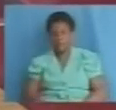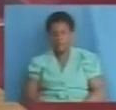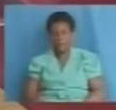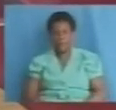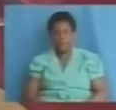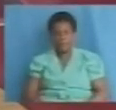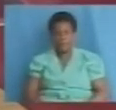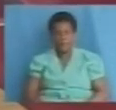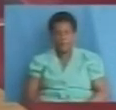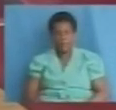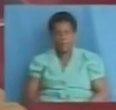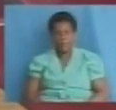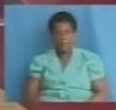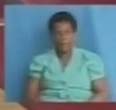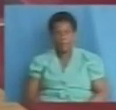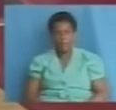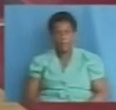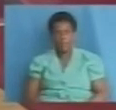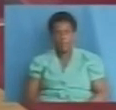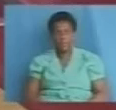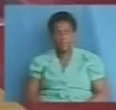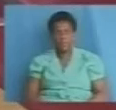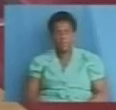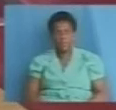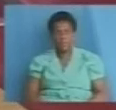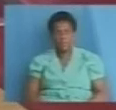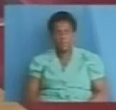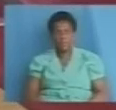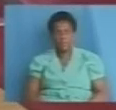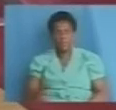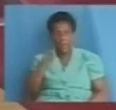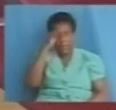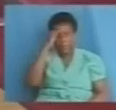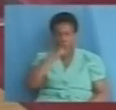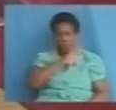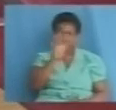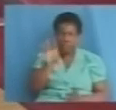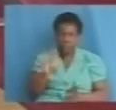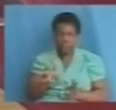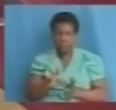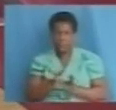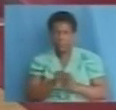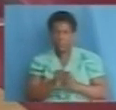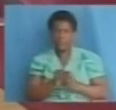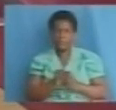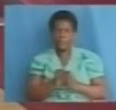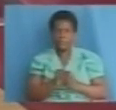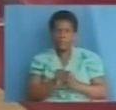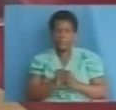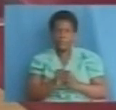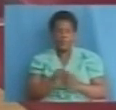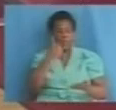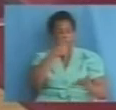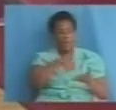orod esh kwenye kwenye kwenye kwenye kwenye Kazi wal Wan alipi